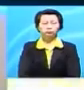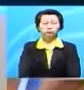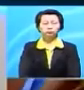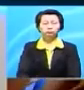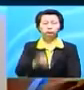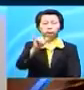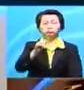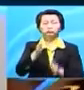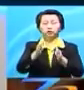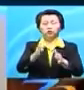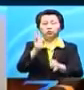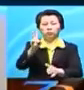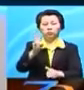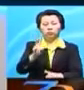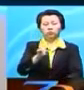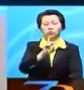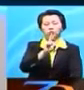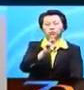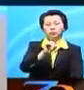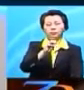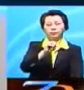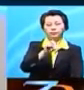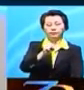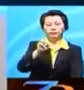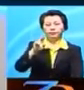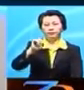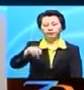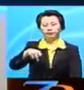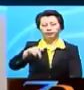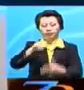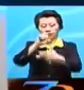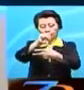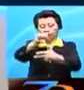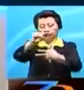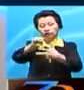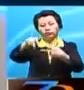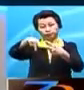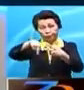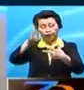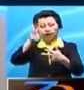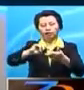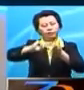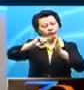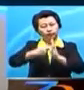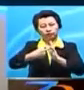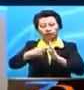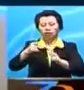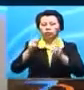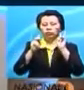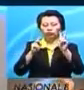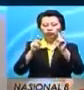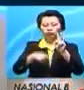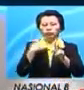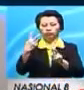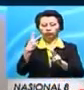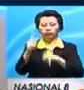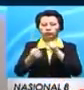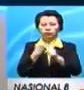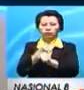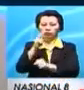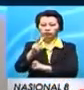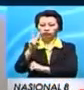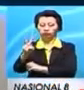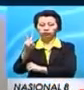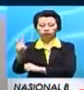Ya, laluan kedua Mass Rapid Transit MRT Sungai Buloh Sedang Putrajaya SSP bakal beroperasi sepenuhnya pada suku kedua tahun